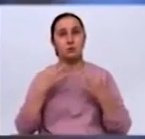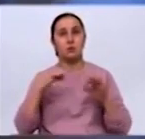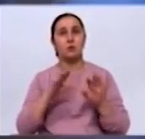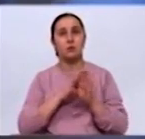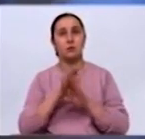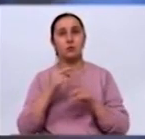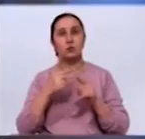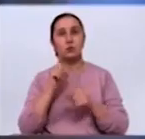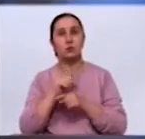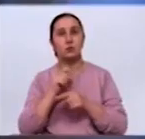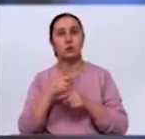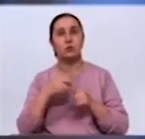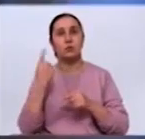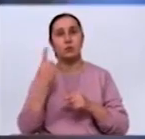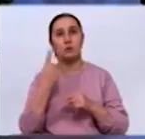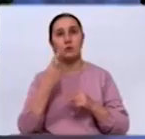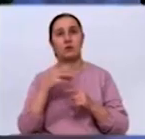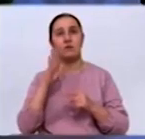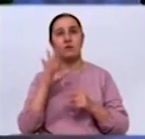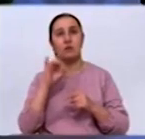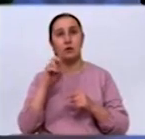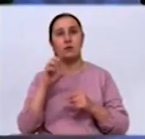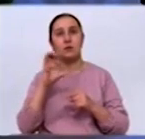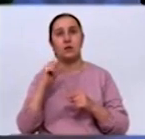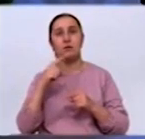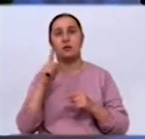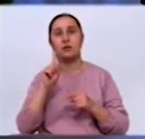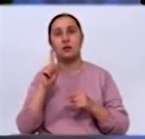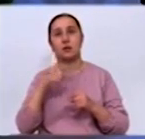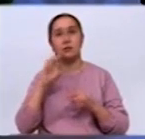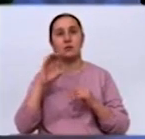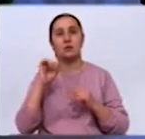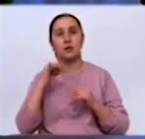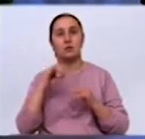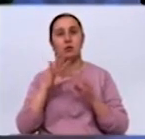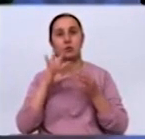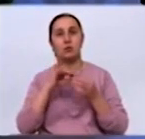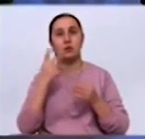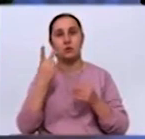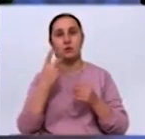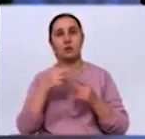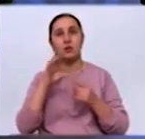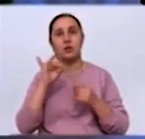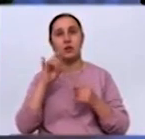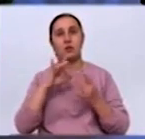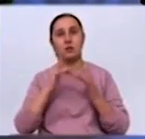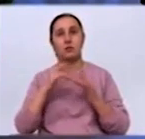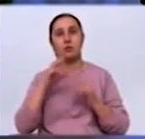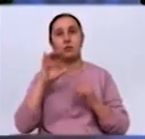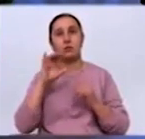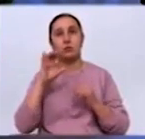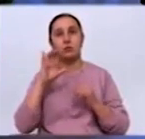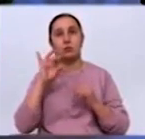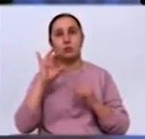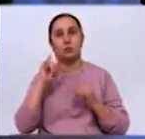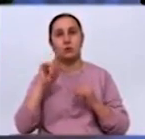Mustaqil bajarish uchun topshiriq. Birinchisi, web sahifa deganda nimani tushunasiz? Ikkinchisi, internet tarmog'ida